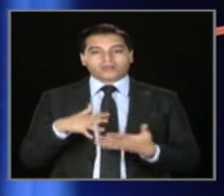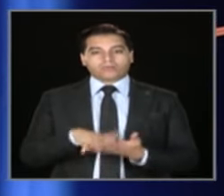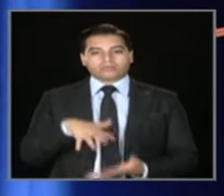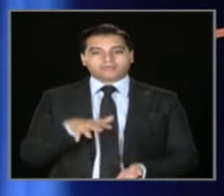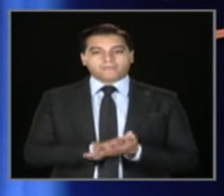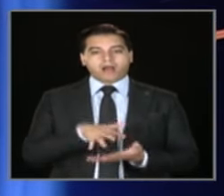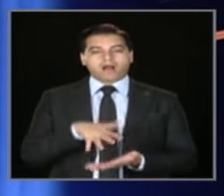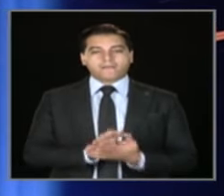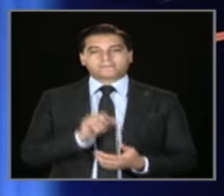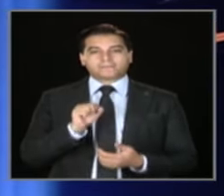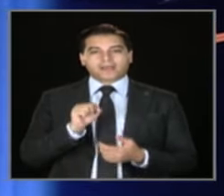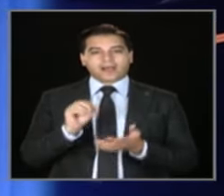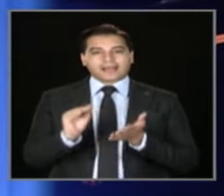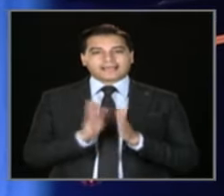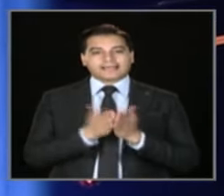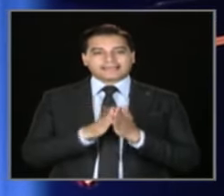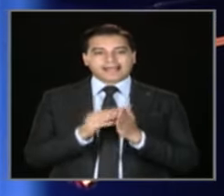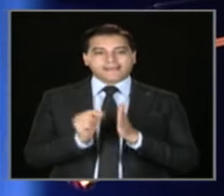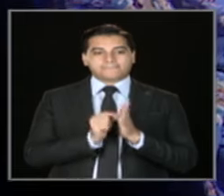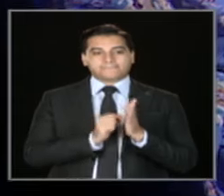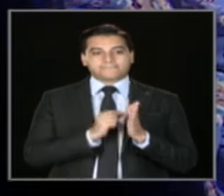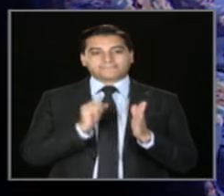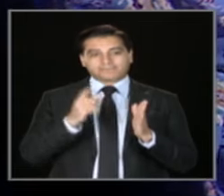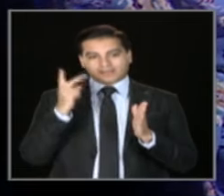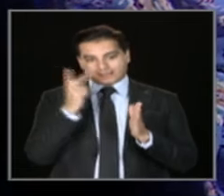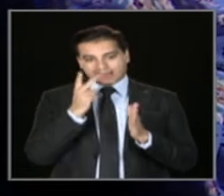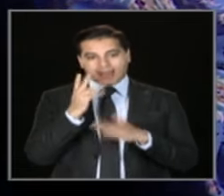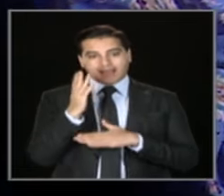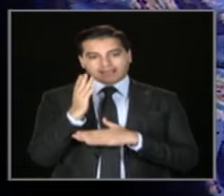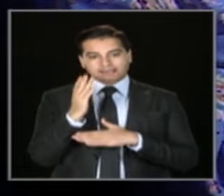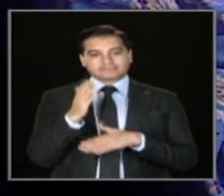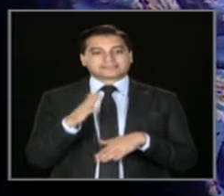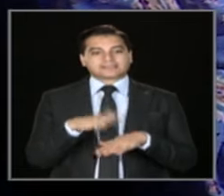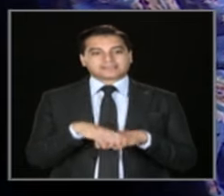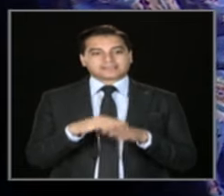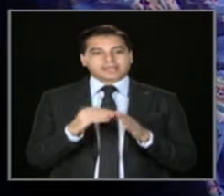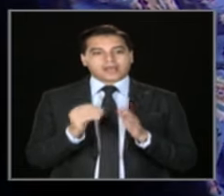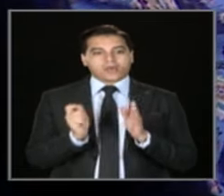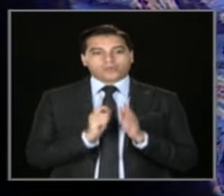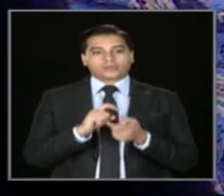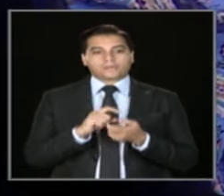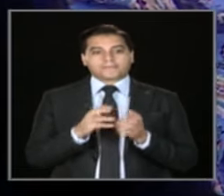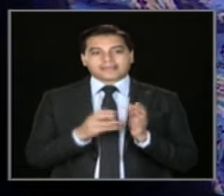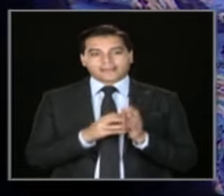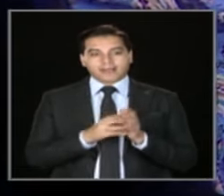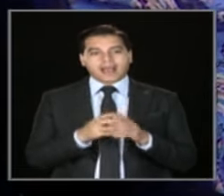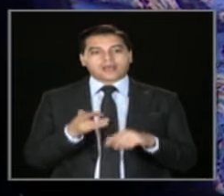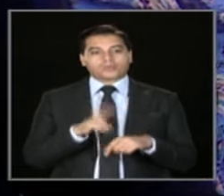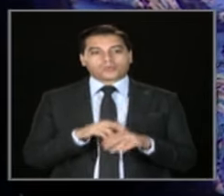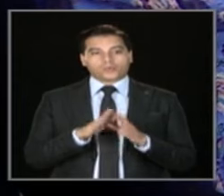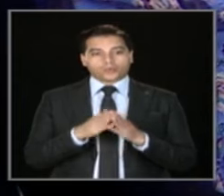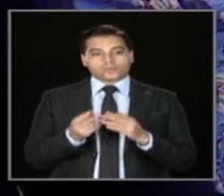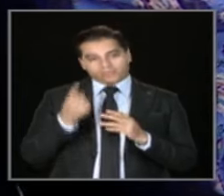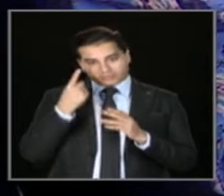بيقدم كتب بطريقه برايل اللي هي الكتب في المرحله الاساسيه وفي كتب الجامعات وكتب كمان